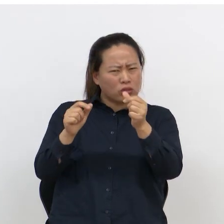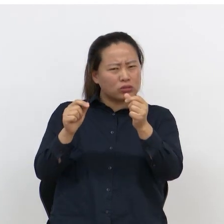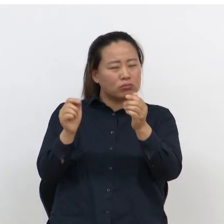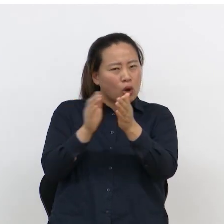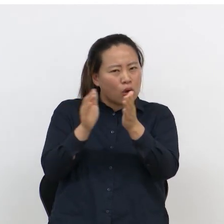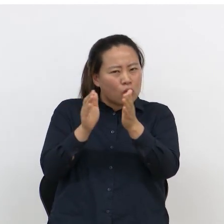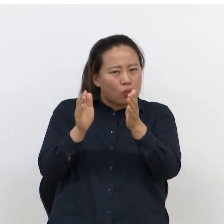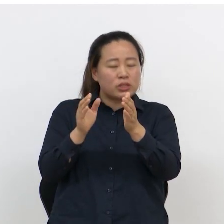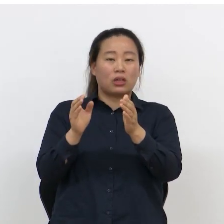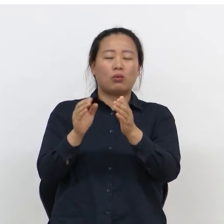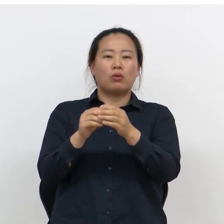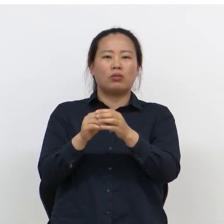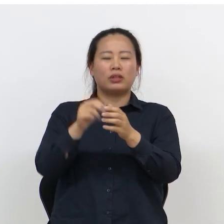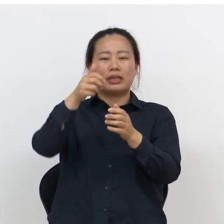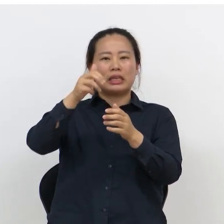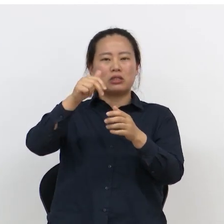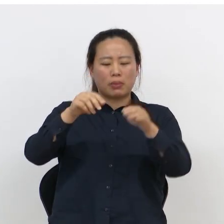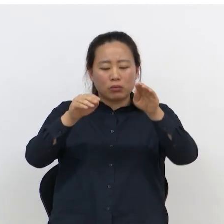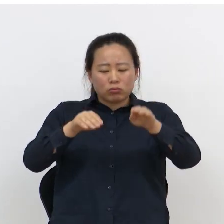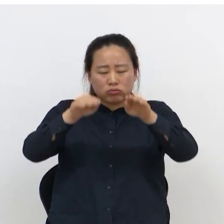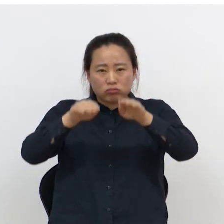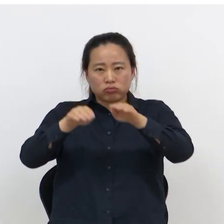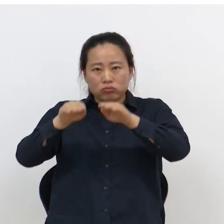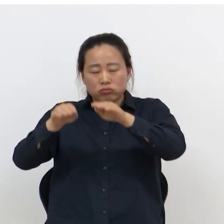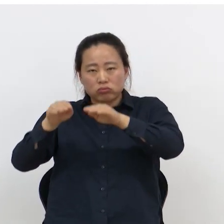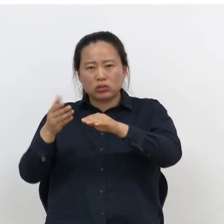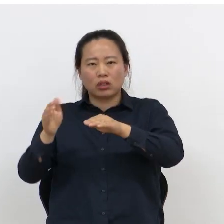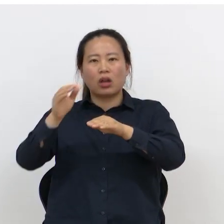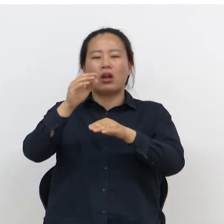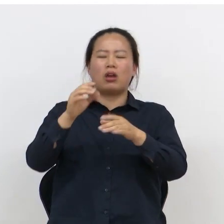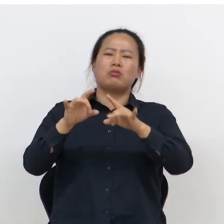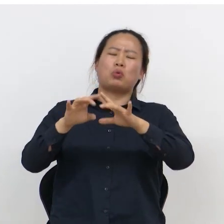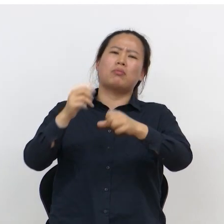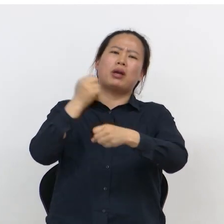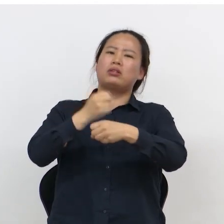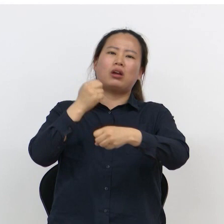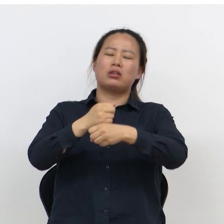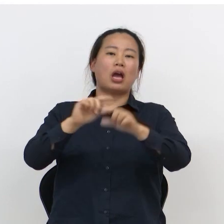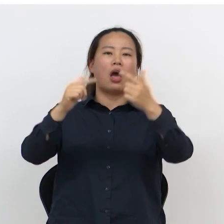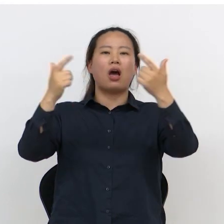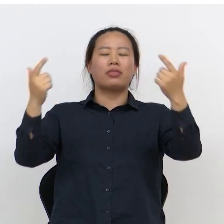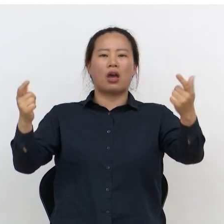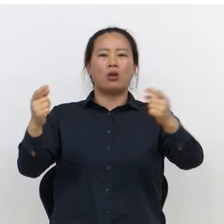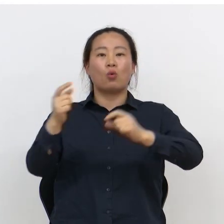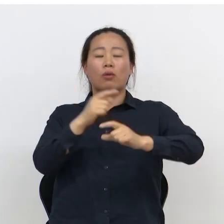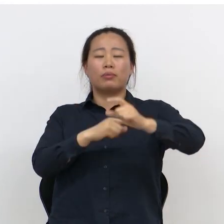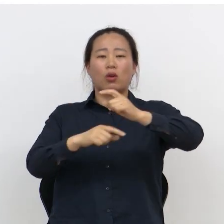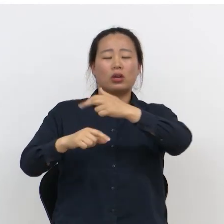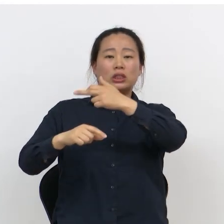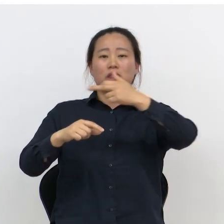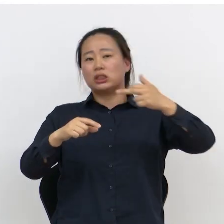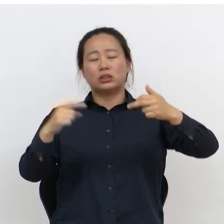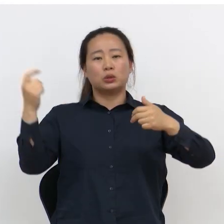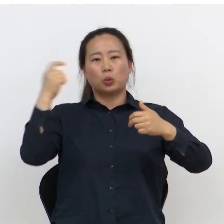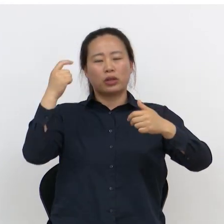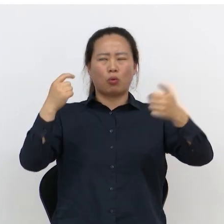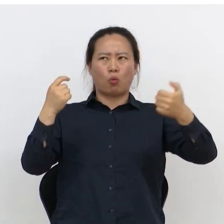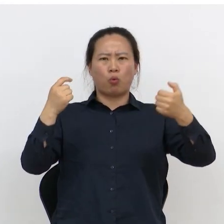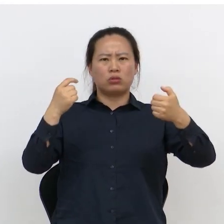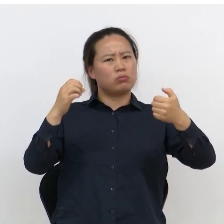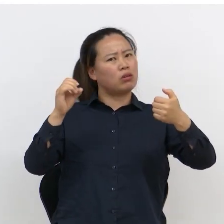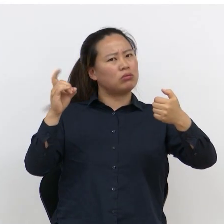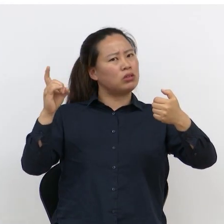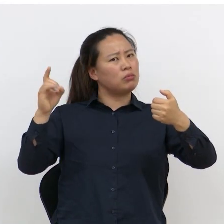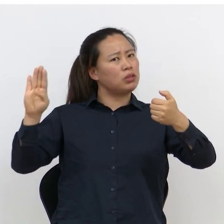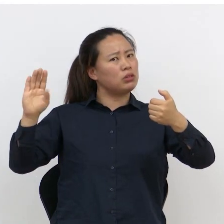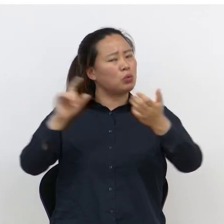기저막도 적게 움직이는데, 이래 가지고는 뇌 유모세포에서 전기가 안 생깁니다. 좀 더 큰 소리, 보통 목소리는 50dB, 그러면은 더